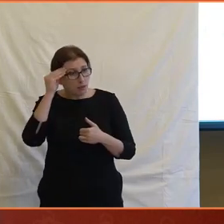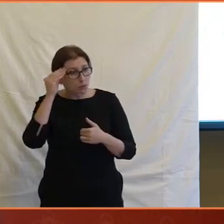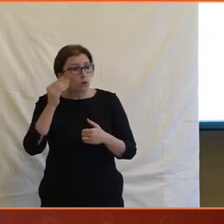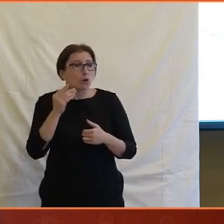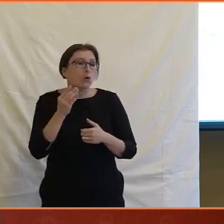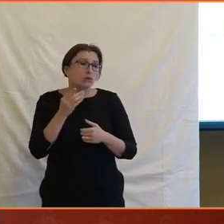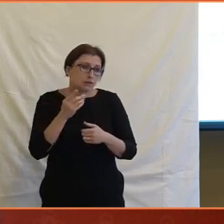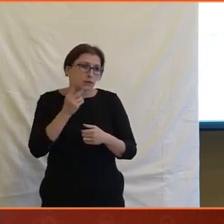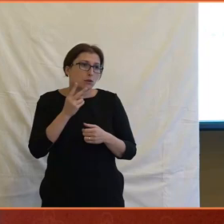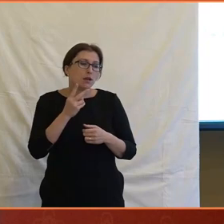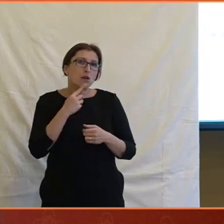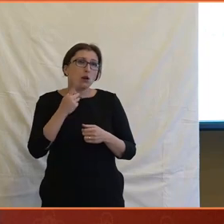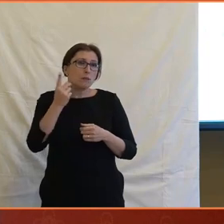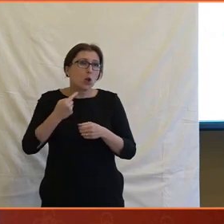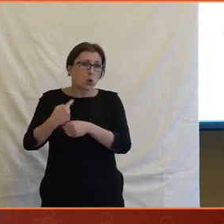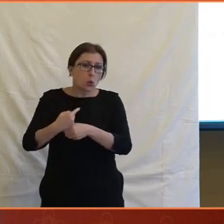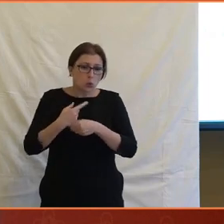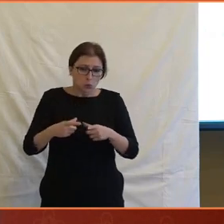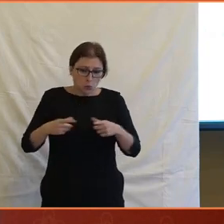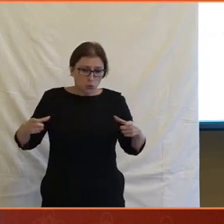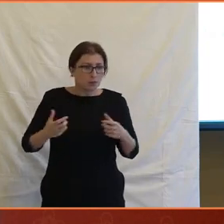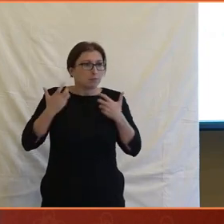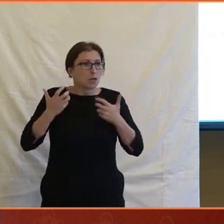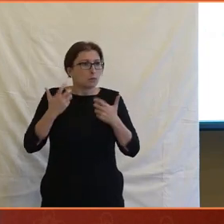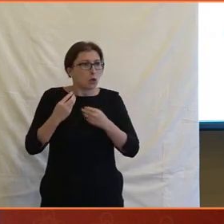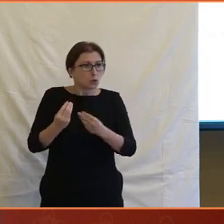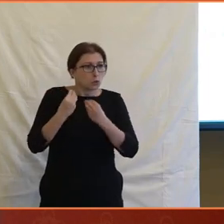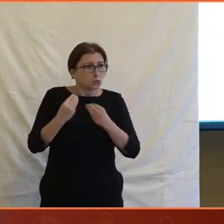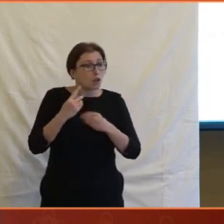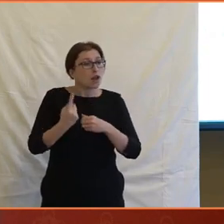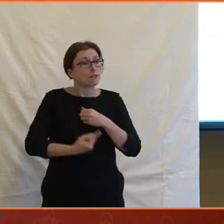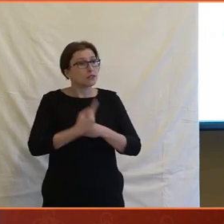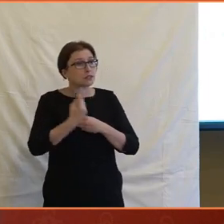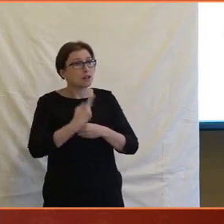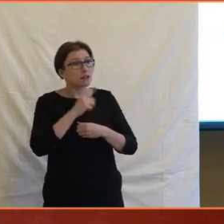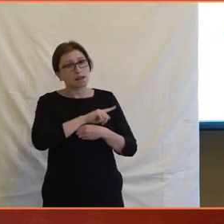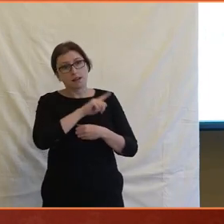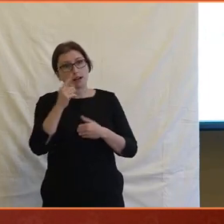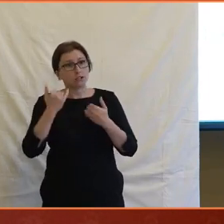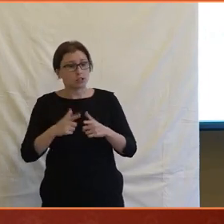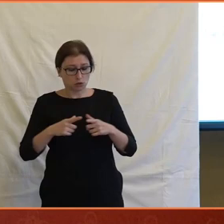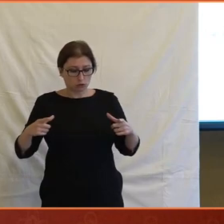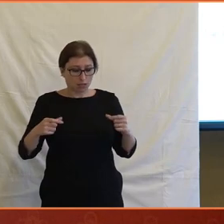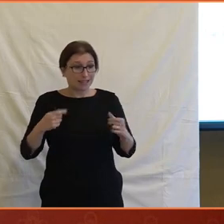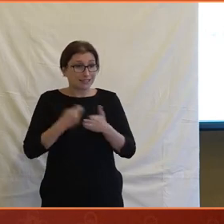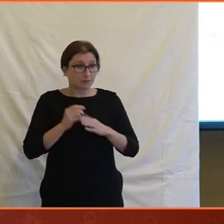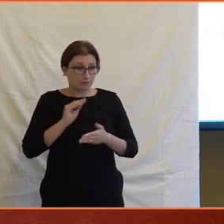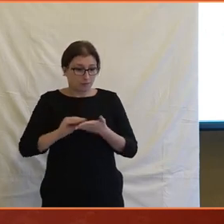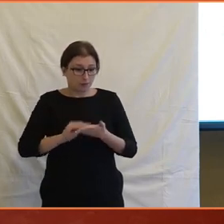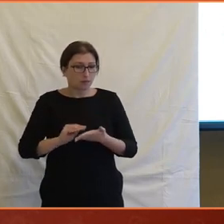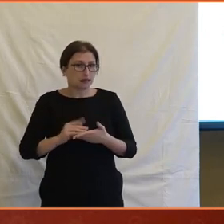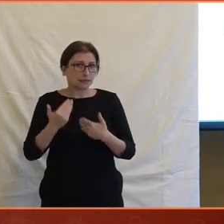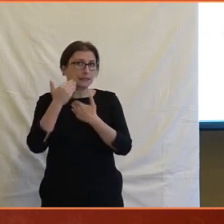Pamatuju si z toho tu křivdu, že mi někdo nutil takovou blbost, ale to samozřejmě vždycky, když mám nějakou složenku takovou vyplnit, tak to